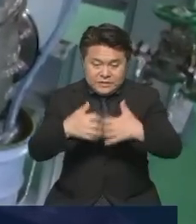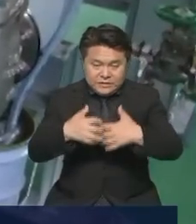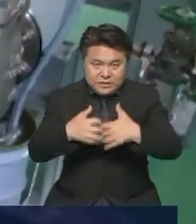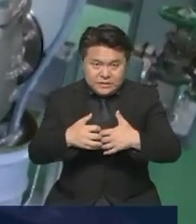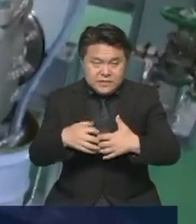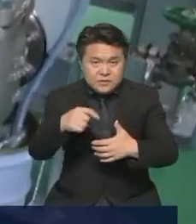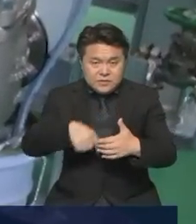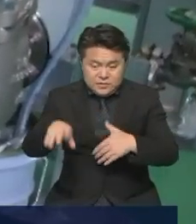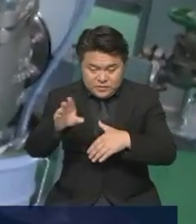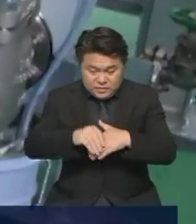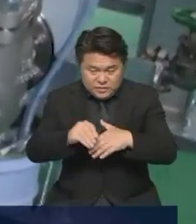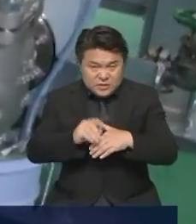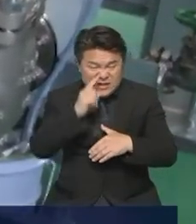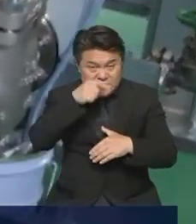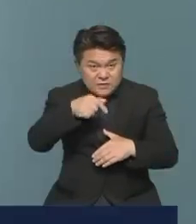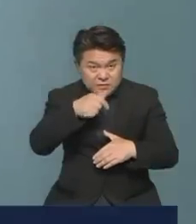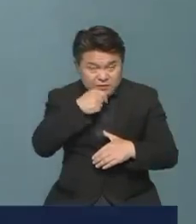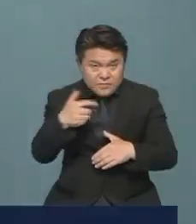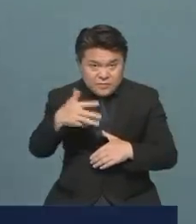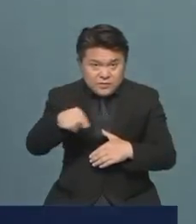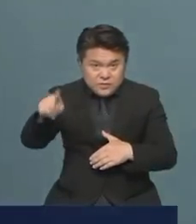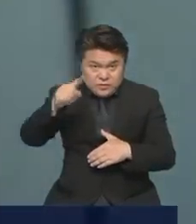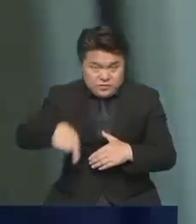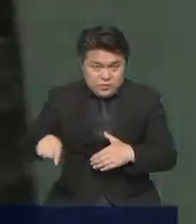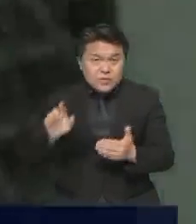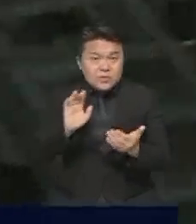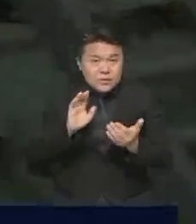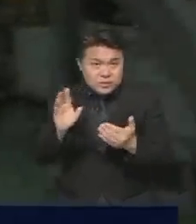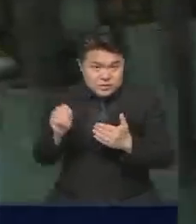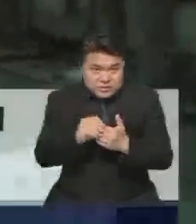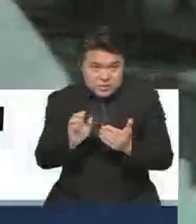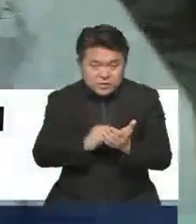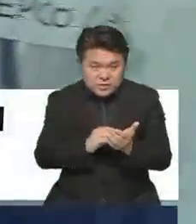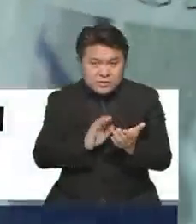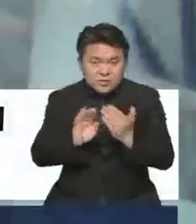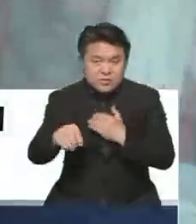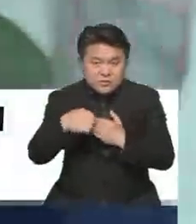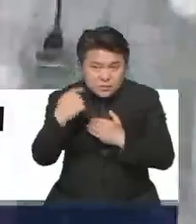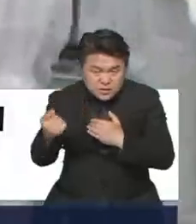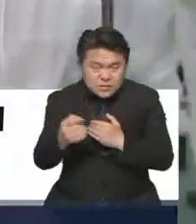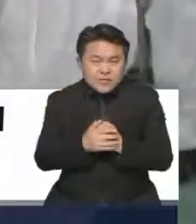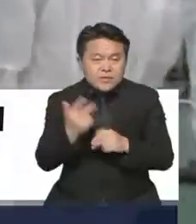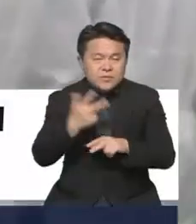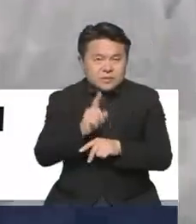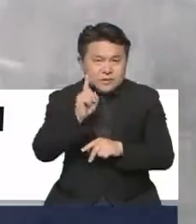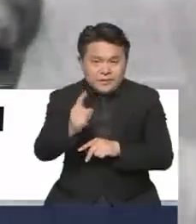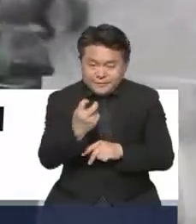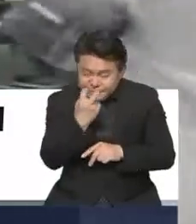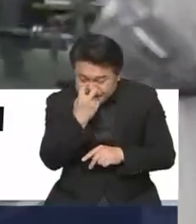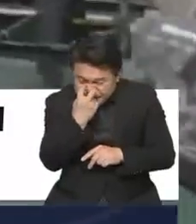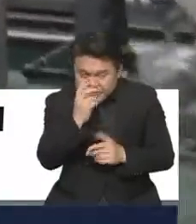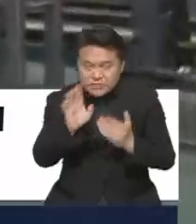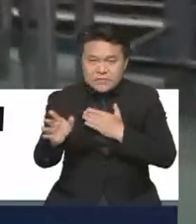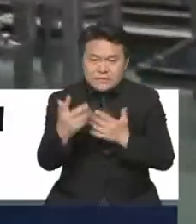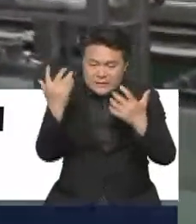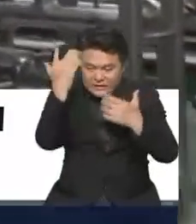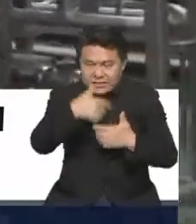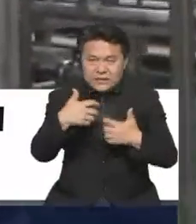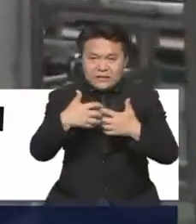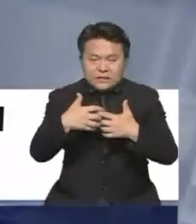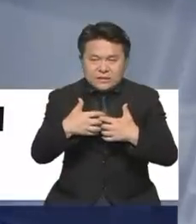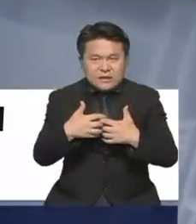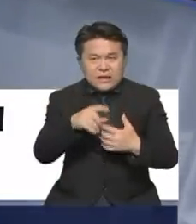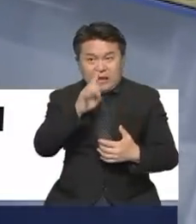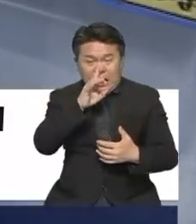설비의 흡착제는 오염수 8000톤을 처리한 이후 주 1회 농도를 분석해 정화 능력이 저하되면 교체할